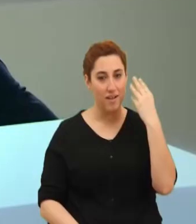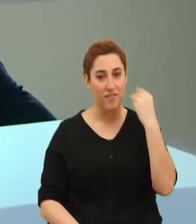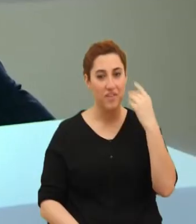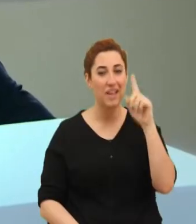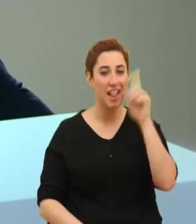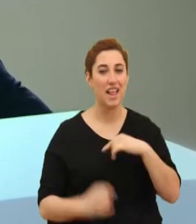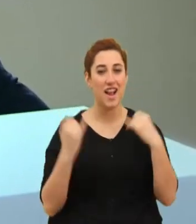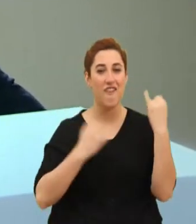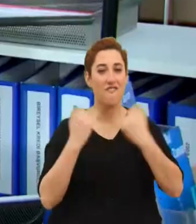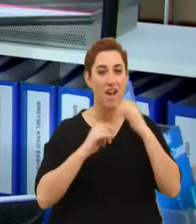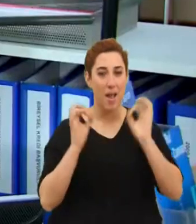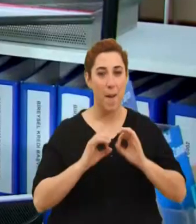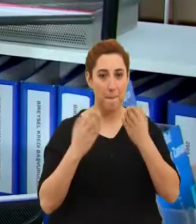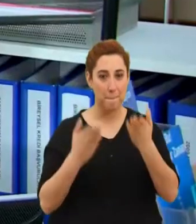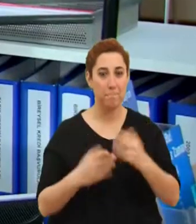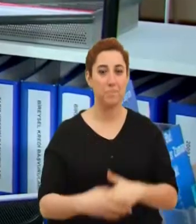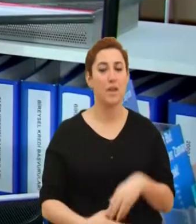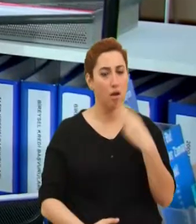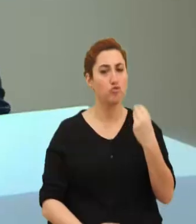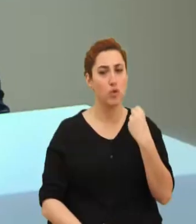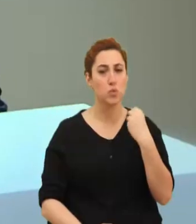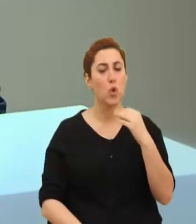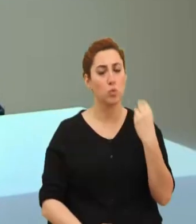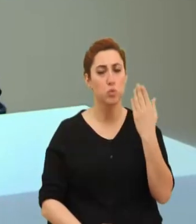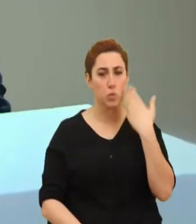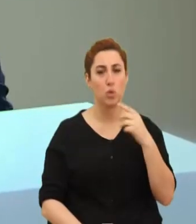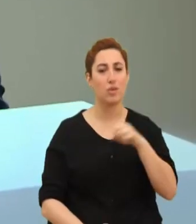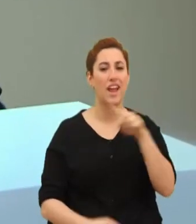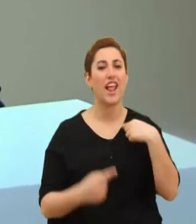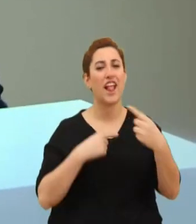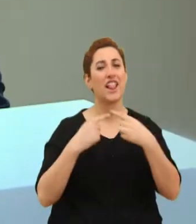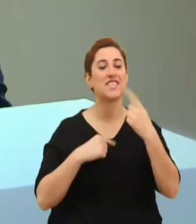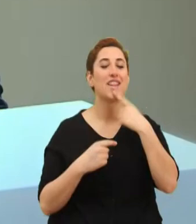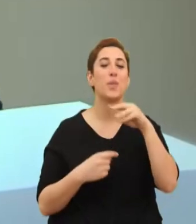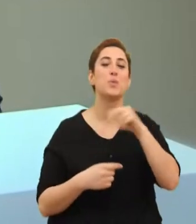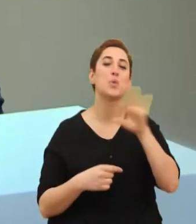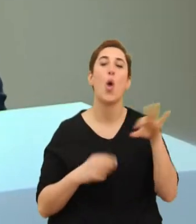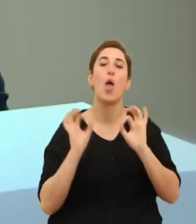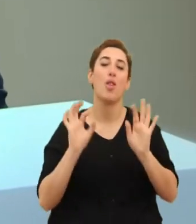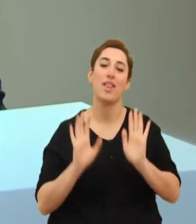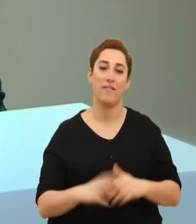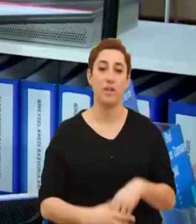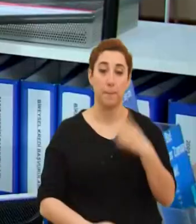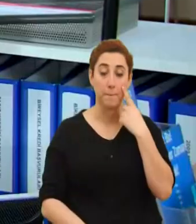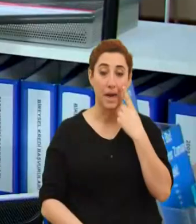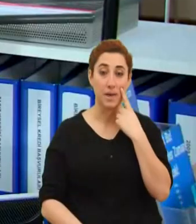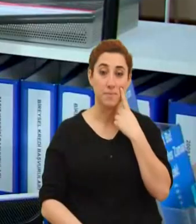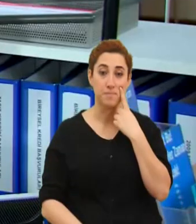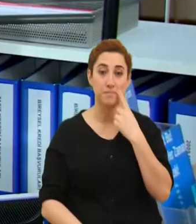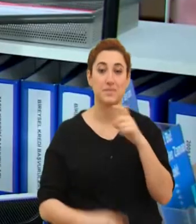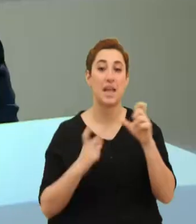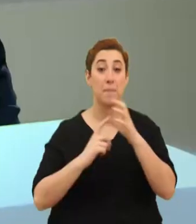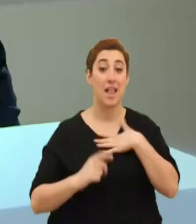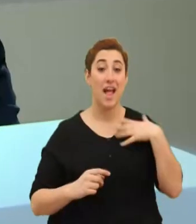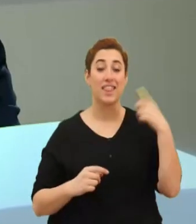anlaşıldı. İlk kavgamızı yaptık demek ki. Güzel güzel, hoş. Bunlar ilişkinin tadı, tuzu, biberi. Bak,